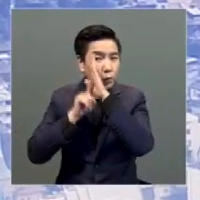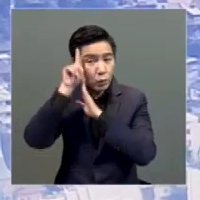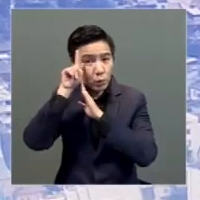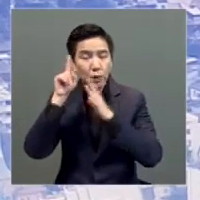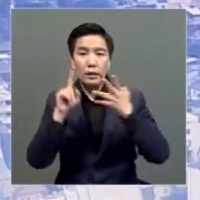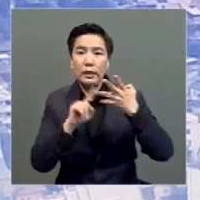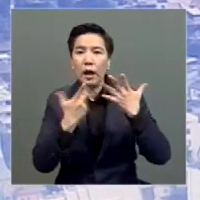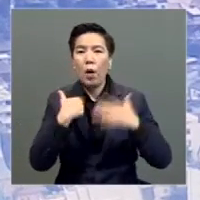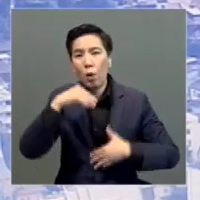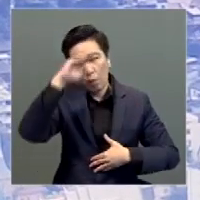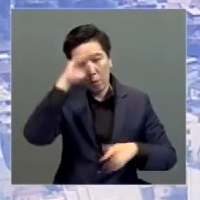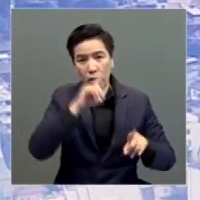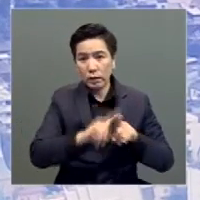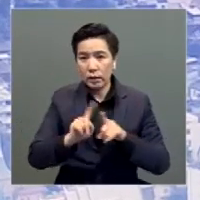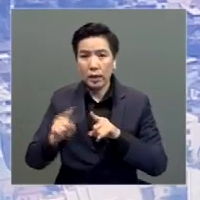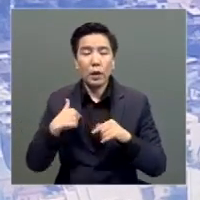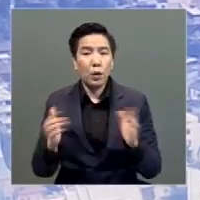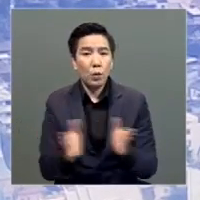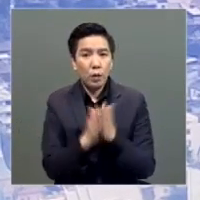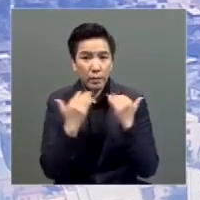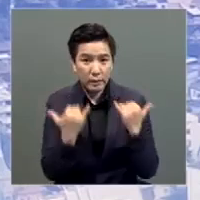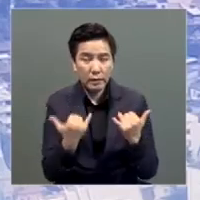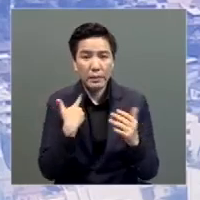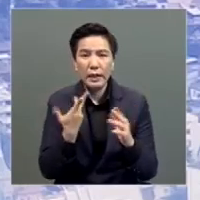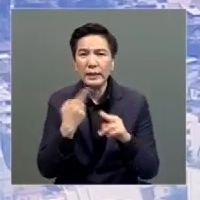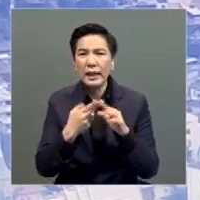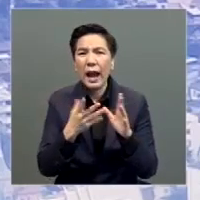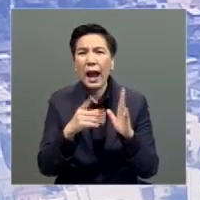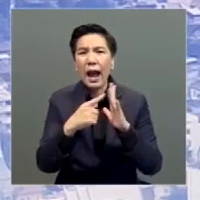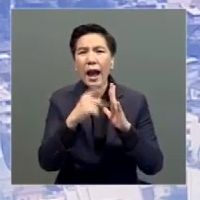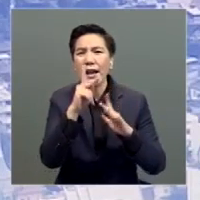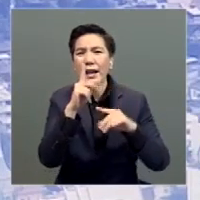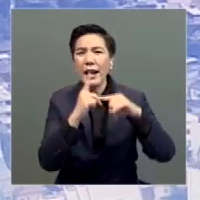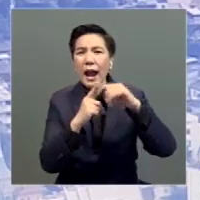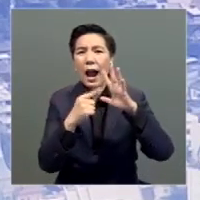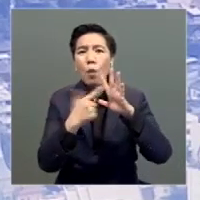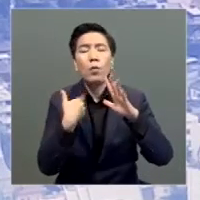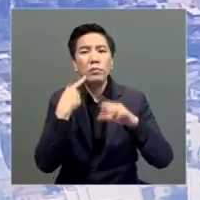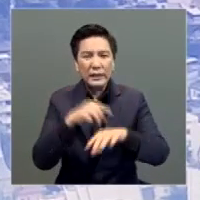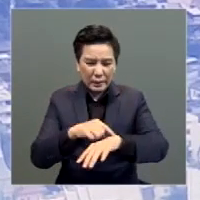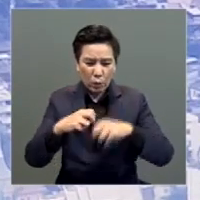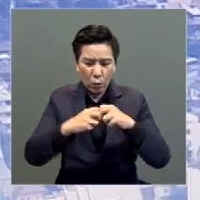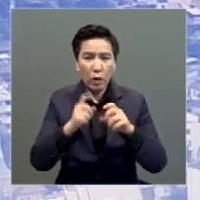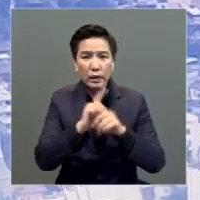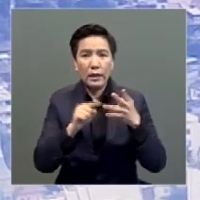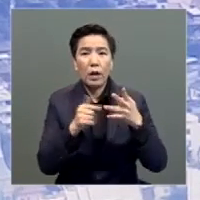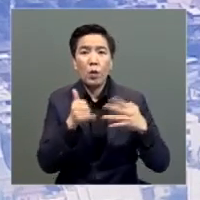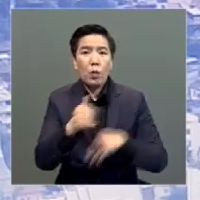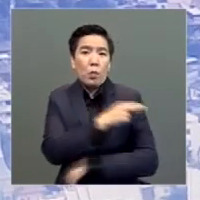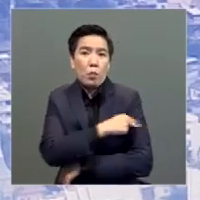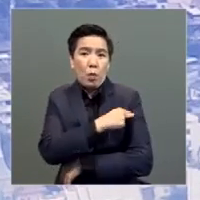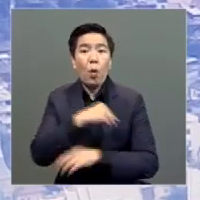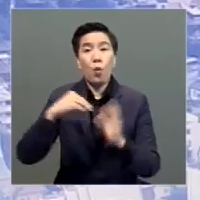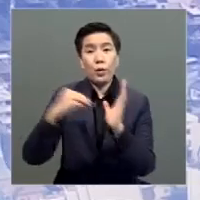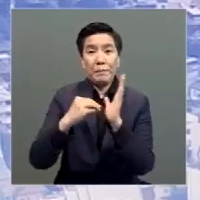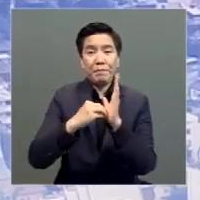ะครับหลายโรคทีเดียวครับมีเกาต์ด้วยนะครับหลายโรคเข้ารับการรักษาในโรงพยาบาลแห่งหนึ่งที่กรุงเ